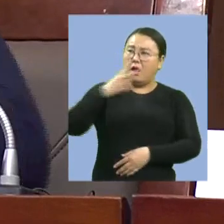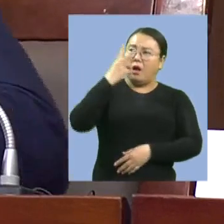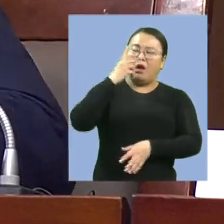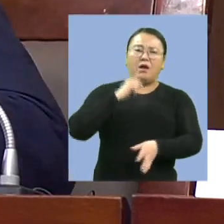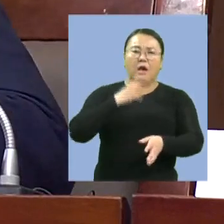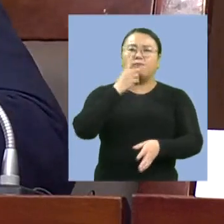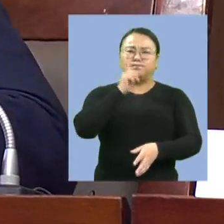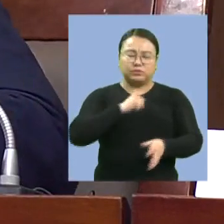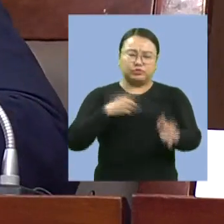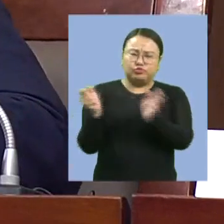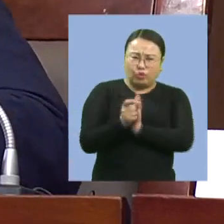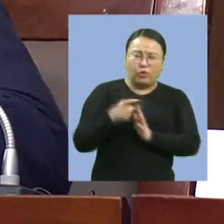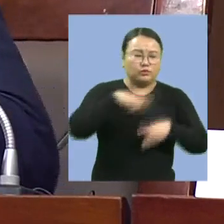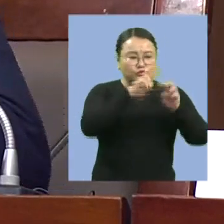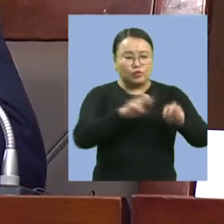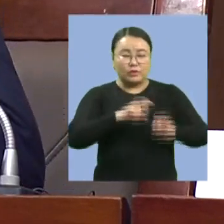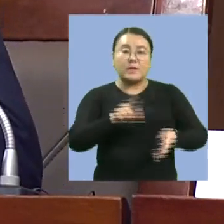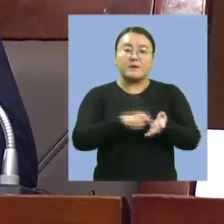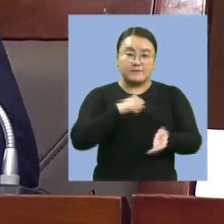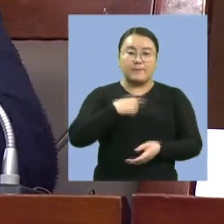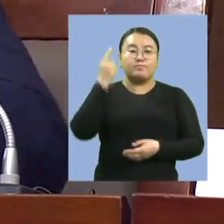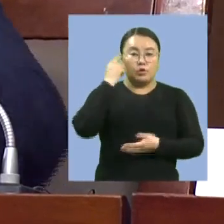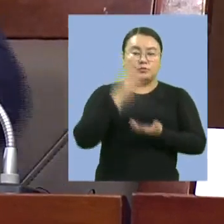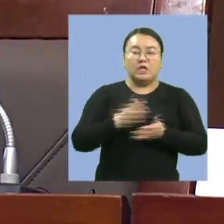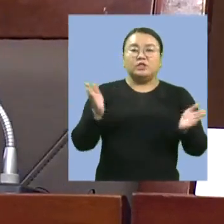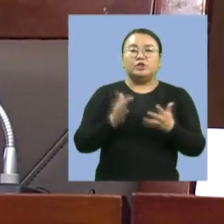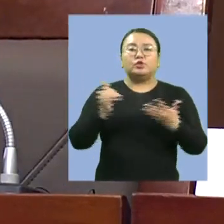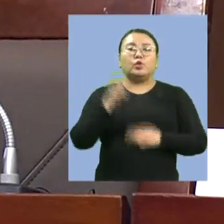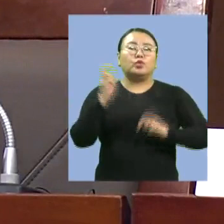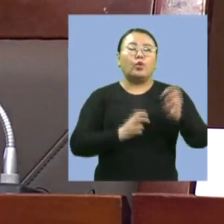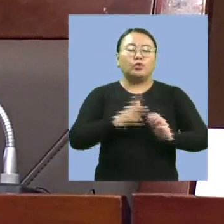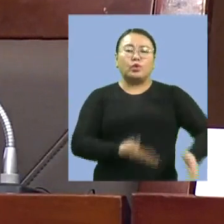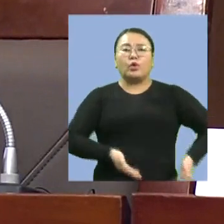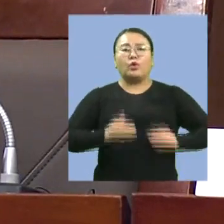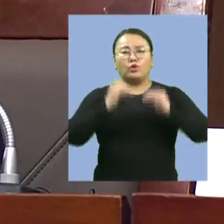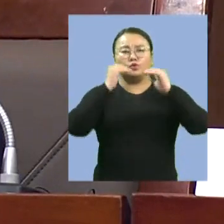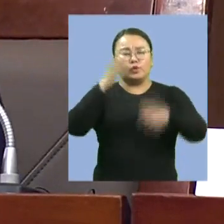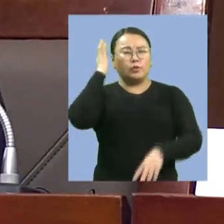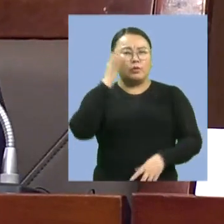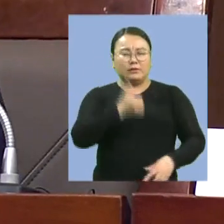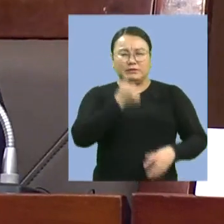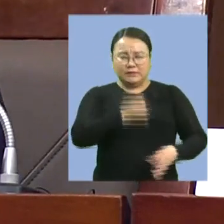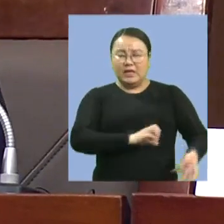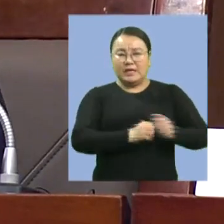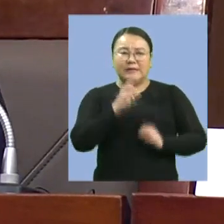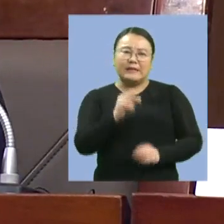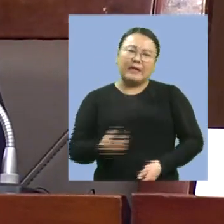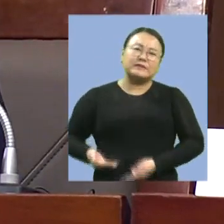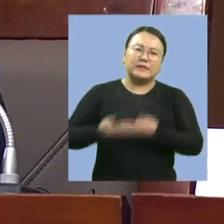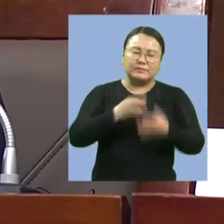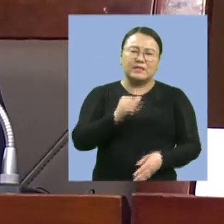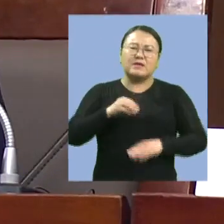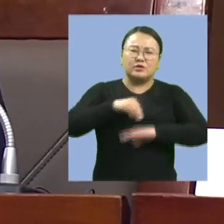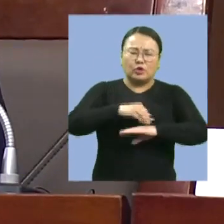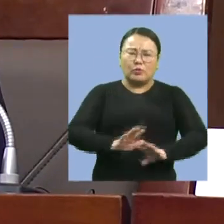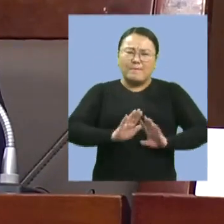чухал судлах ёстой туршлага гэж үзд юм аа. Ийм учраас жижиг дунд үйлдвэрлэлийг хөгжүүлэх бодлогыг тууштай хэрэгжүүлэх яаж дэмжиж